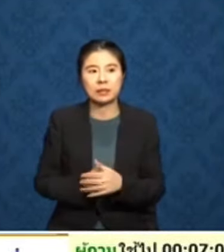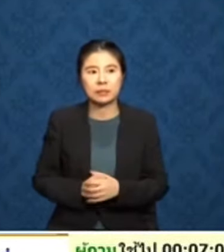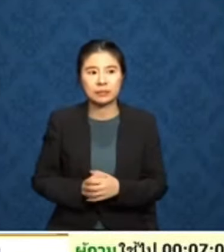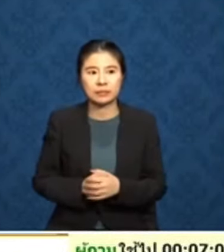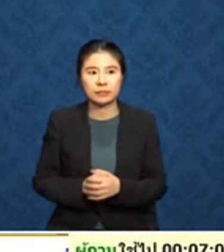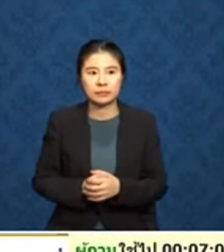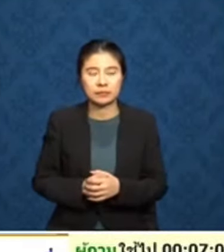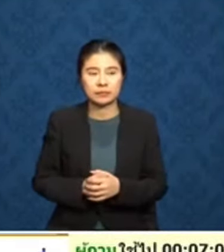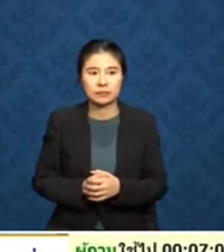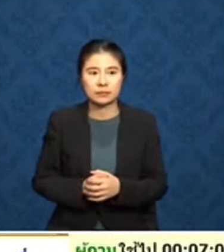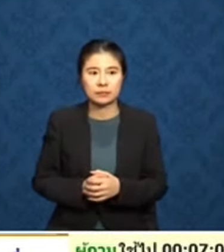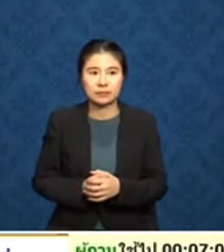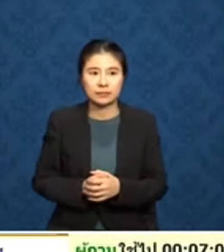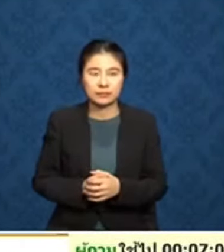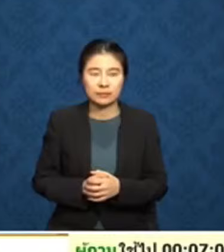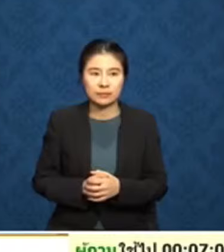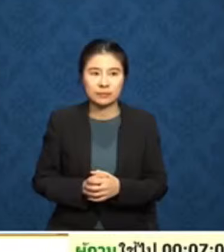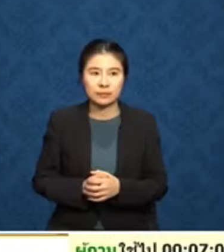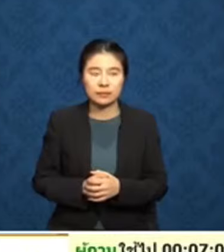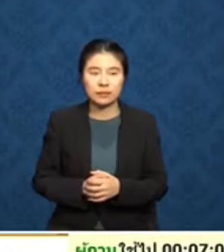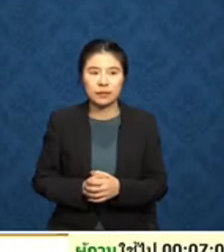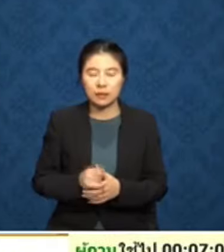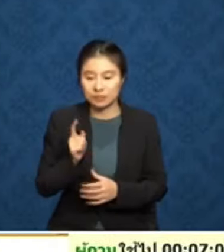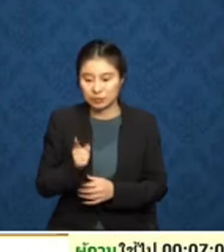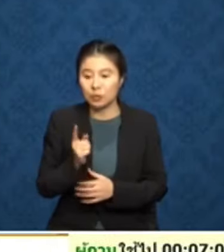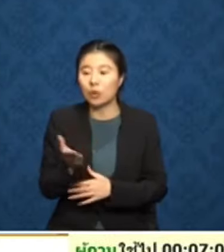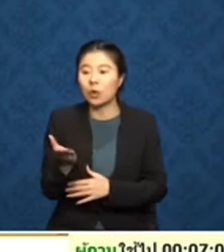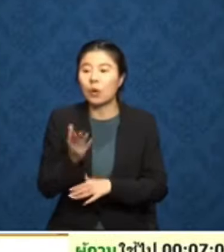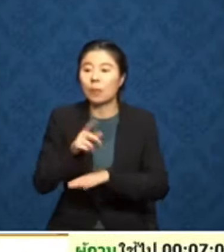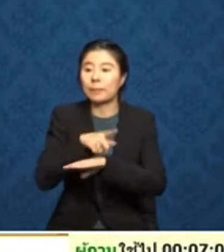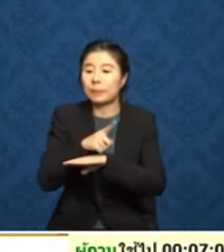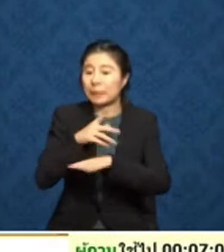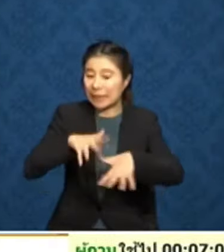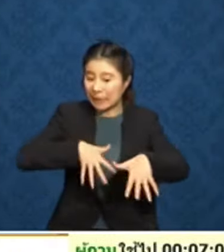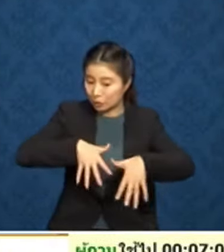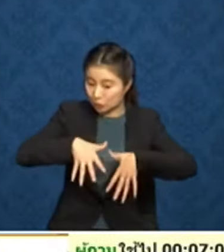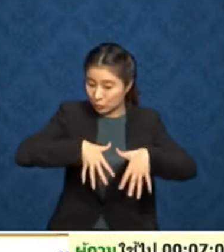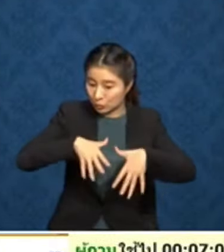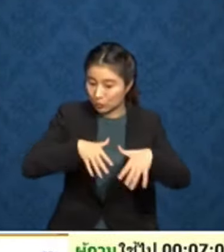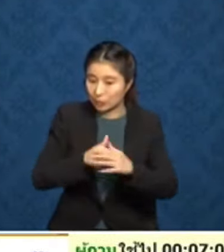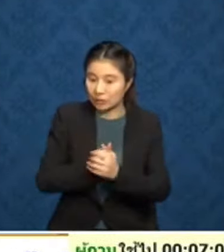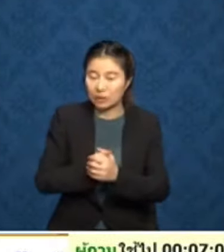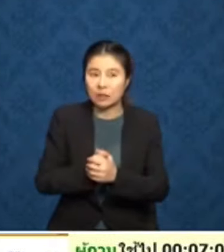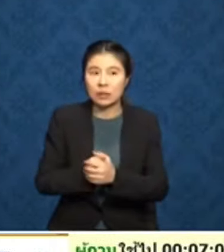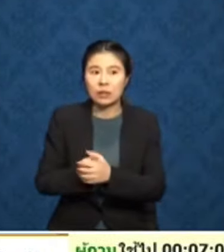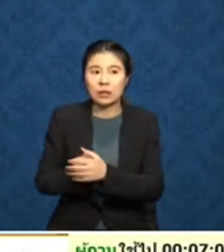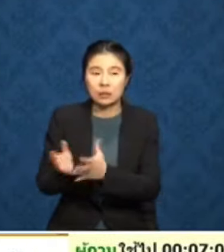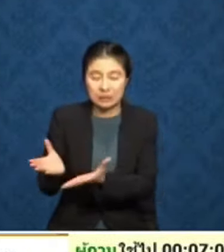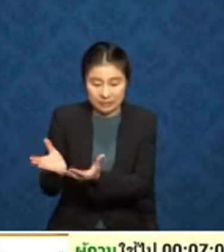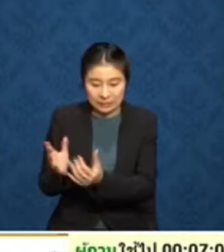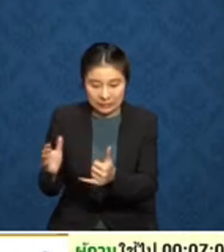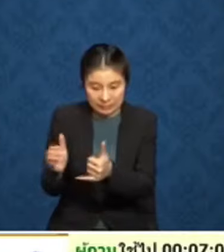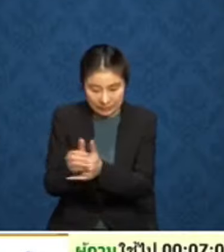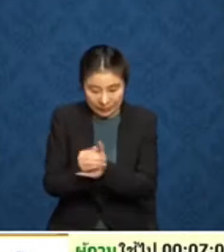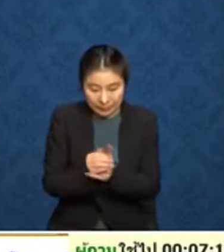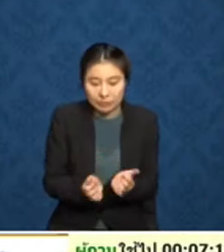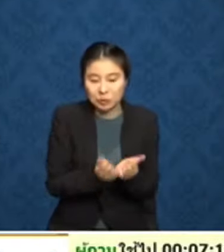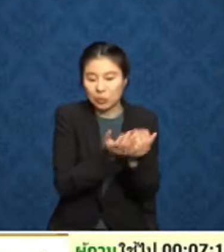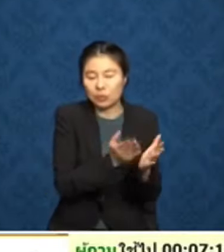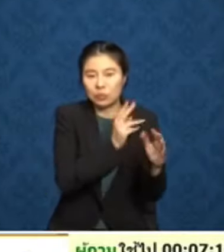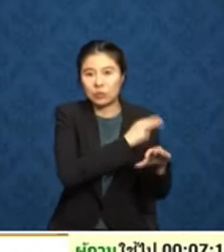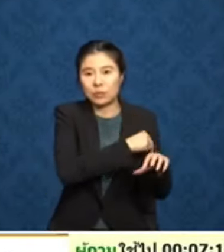รณีของดิฉันเนี่ยก็ต้องไปขอร้องนะคะประธานชุมชนให้ไปขอร้องเทศกิจอีกทีในการที่จะรับตัวผู้ป่วย